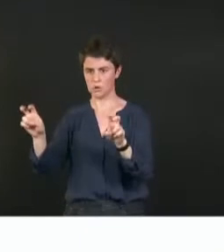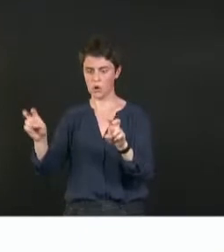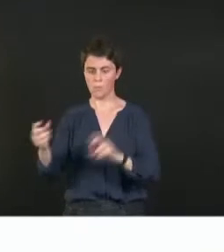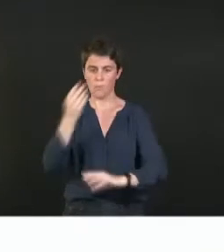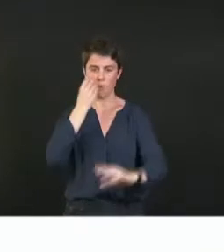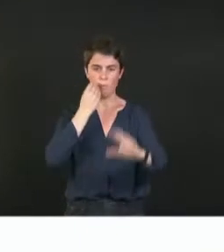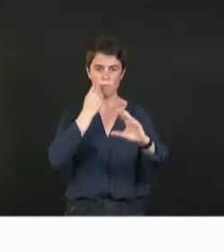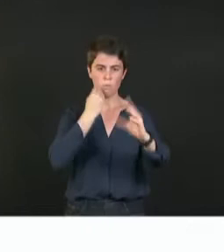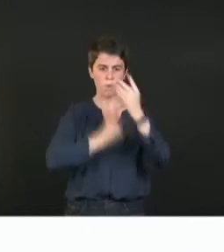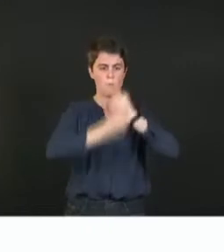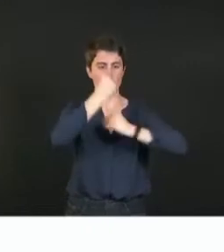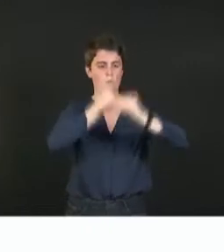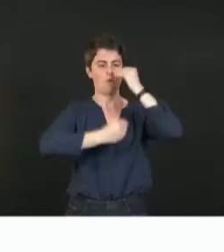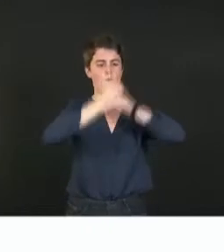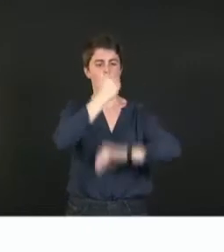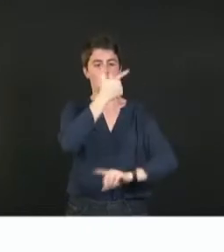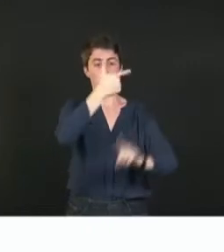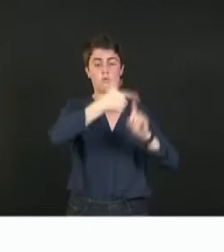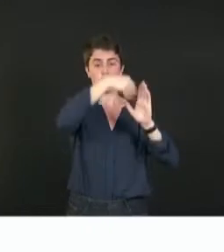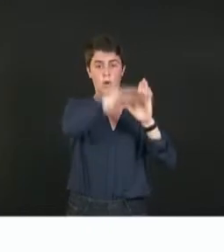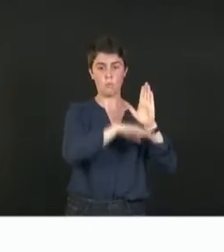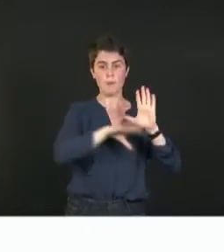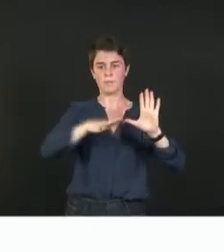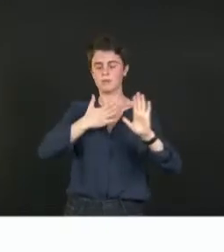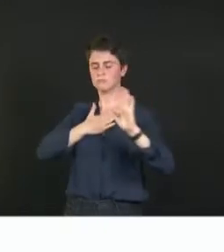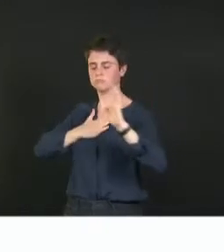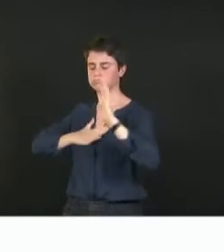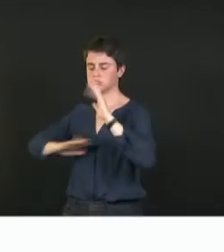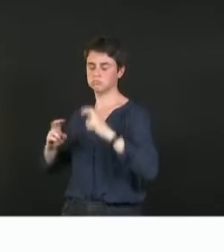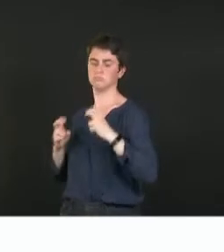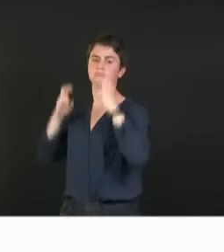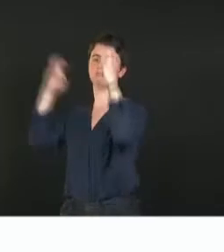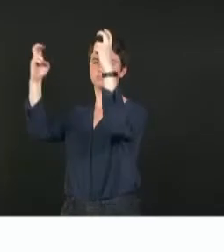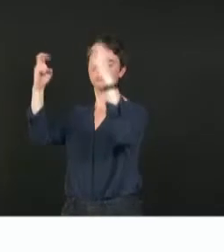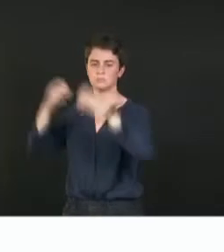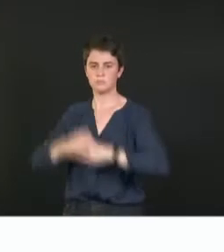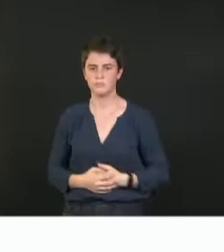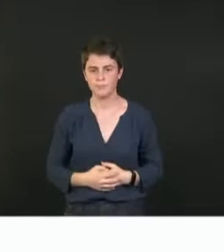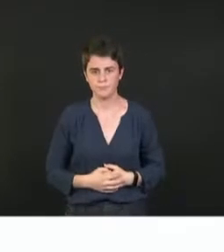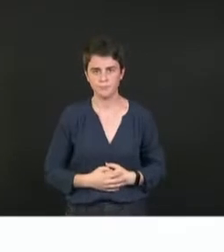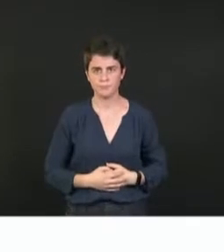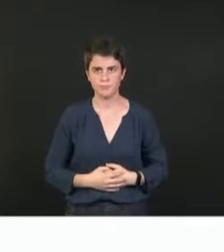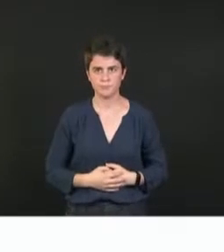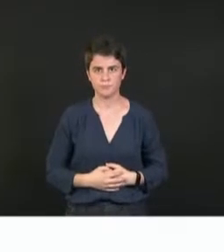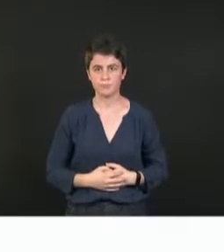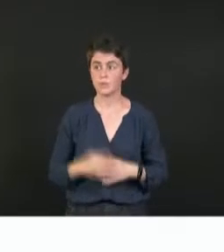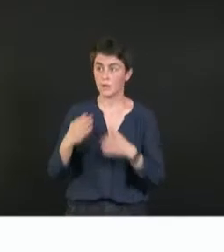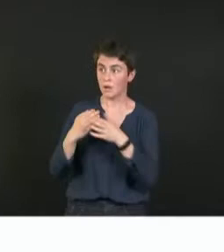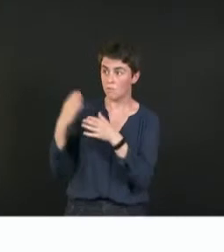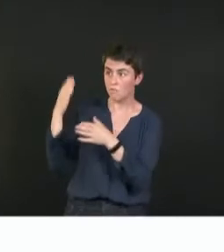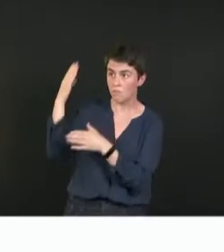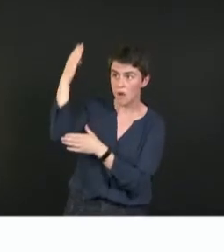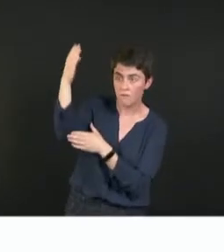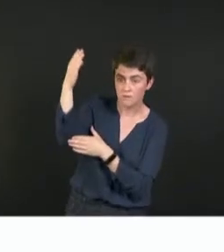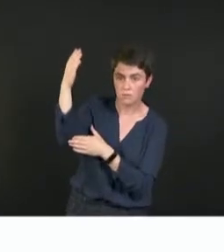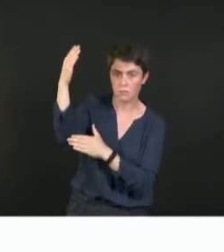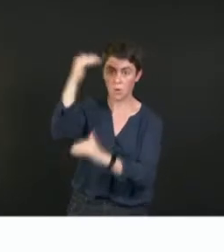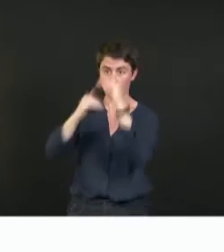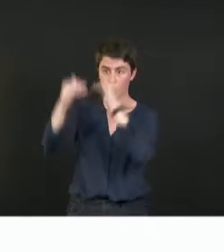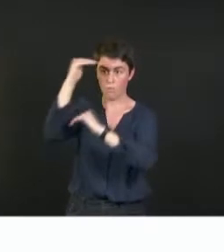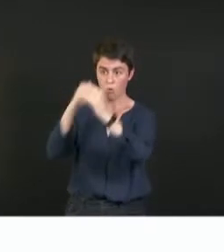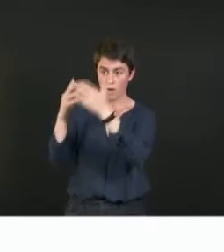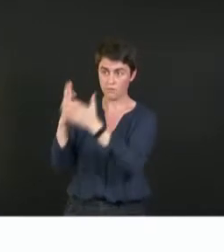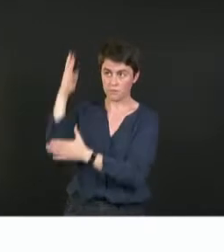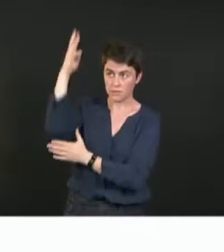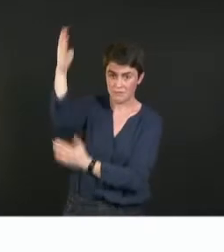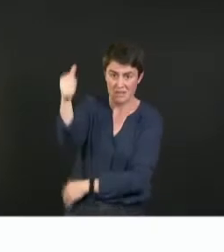deux fois moins de ressources. En fait, il n'y a pas d'autre possibilité d'avenir. En tout cas, je ne connais pas de programme d'avenir autre que celui-là. Je